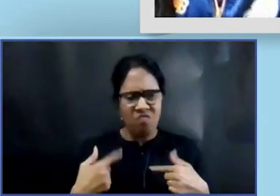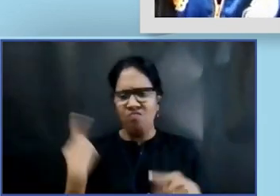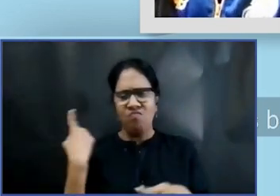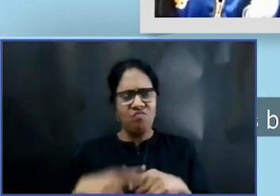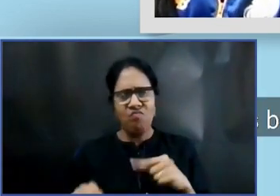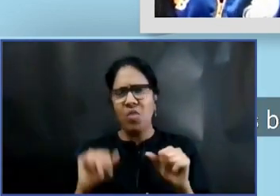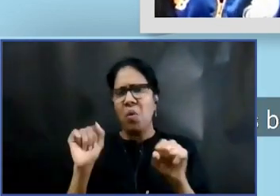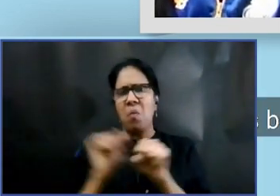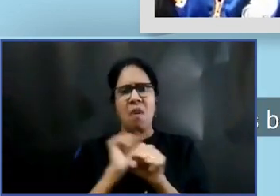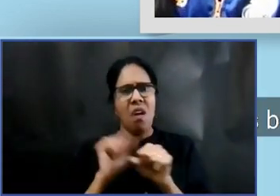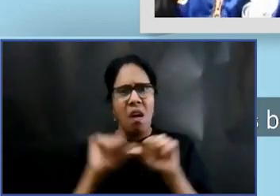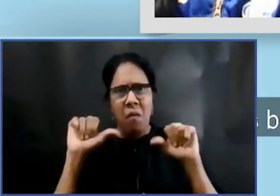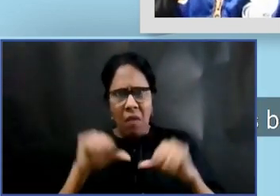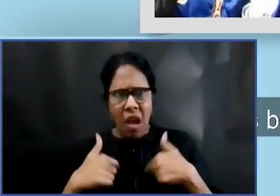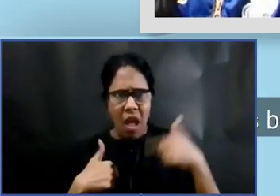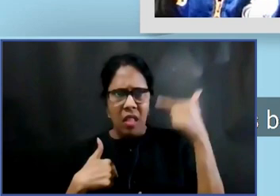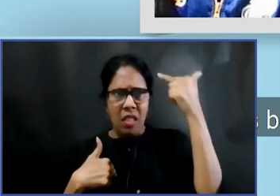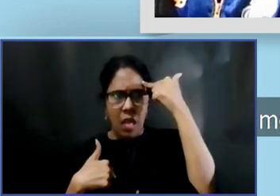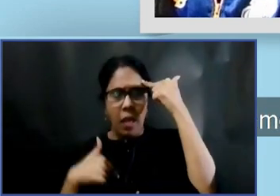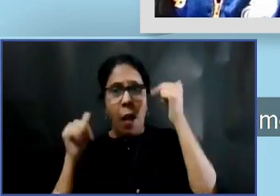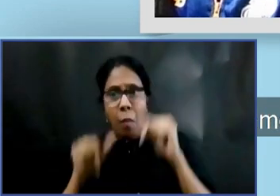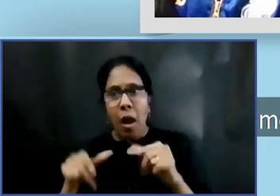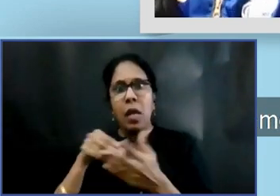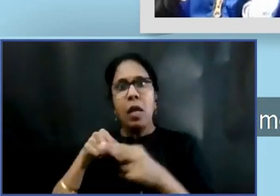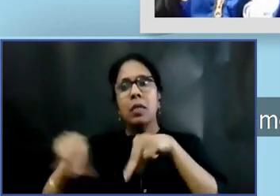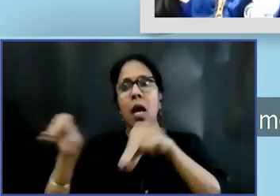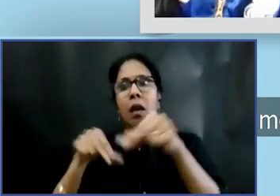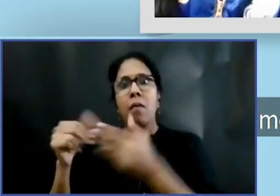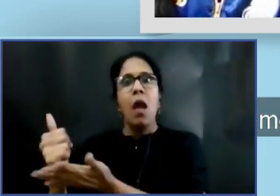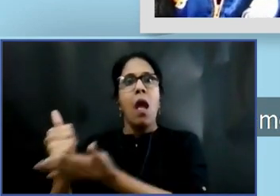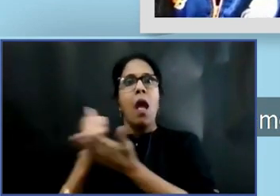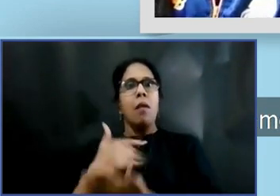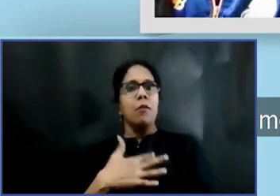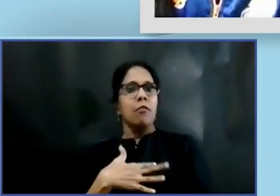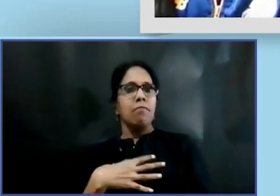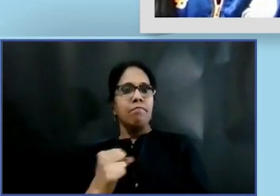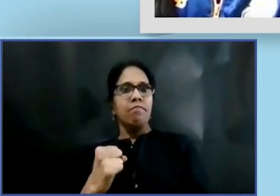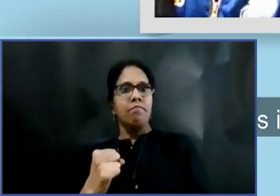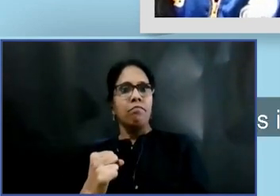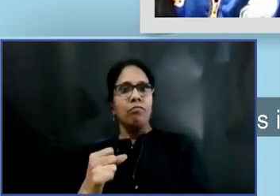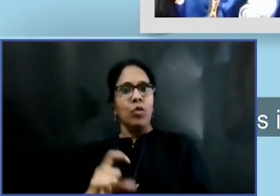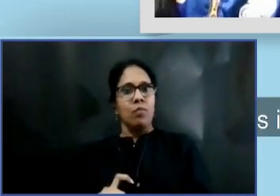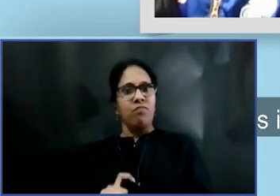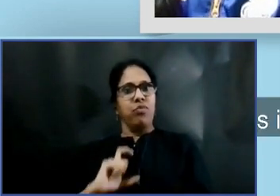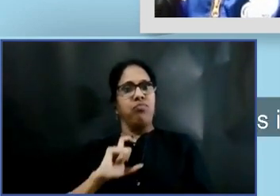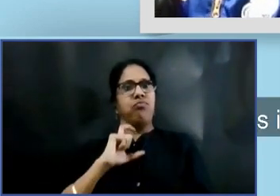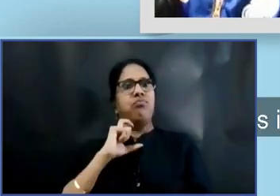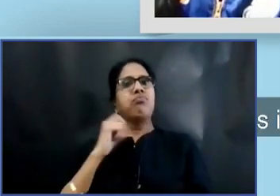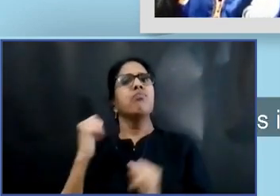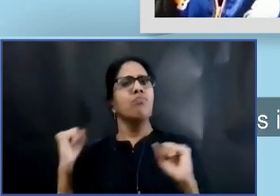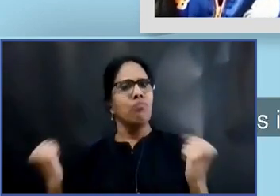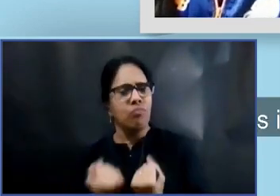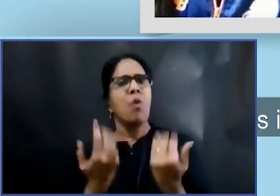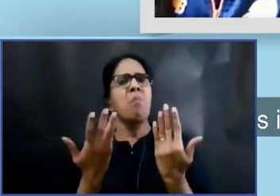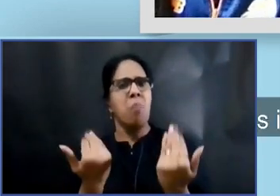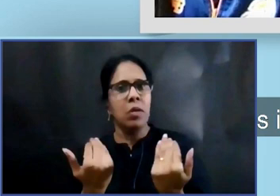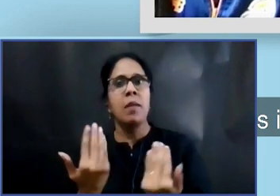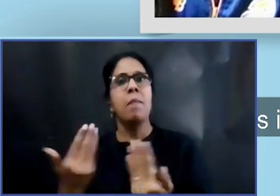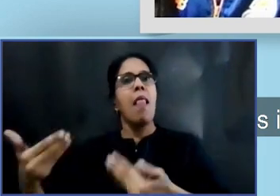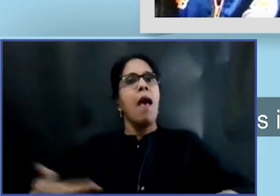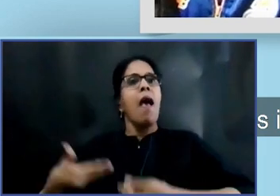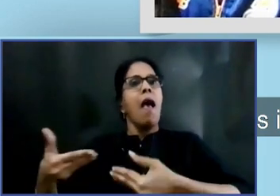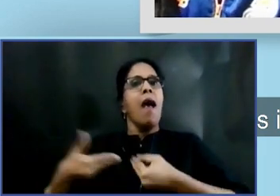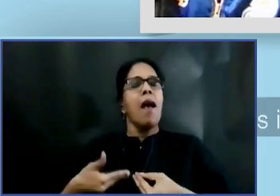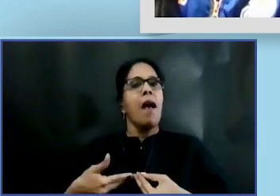पाऊँगी, तो ये चेस मुझे आत्मविश्वास जगाया क्या नहीं तुम कर पाओगे. और दूसरी चेस सर मन से खेला जाता